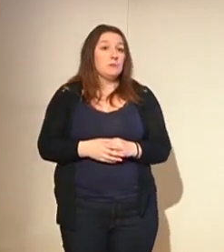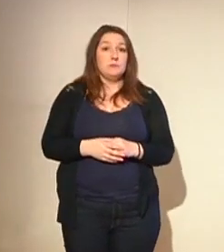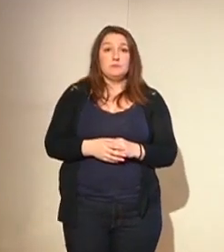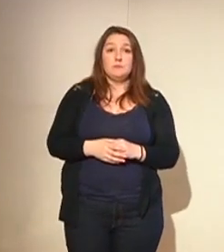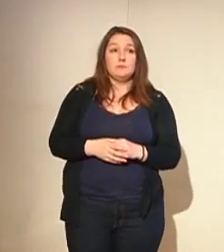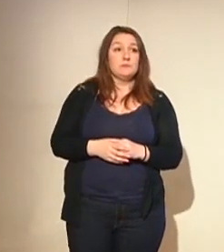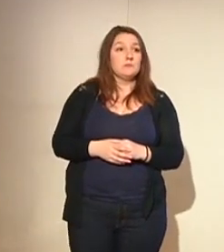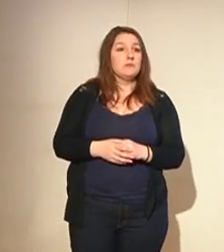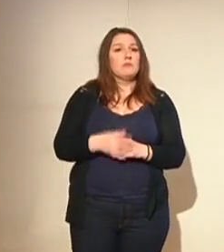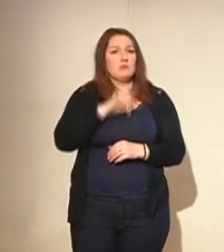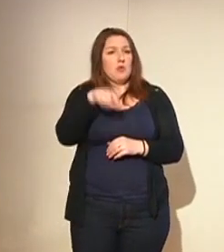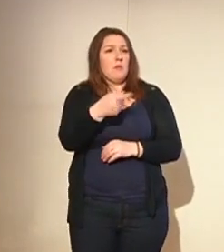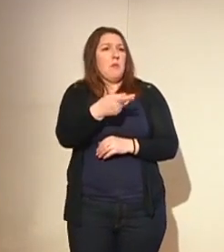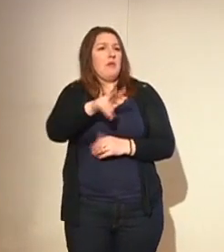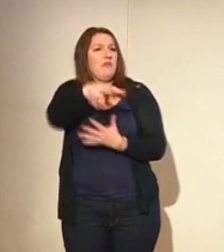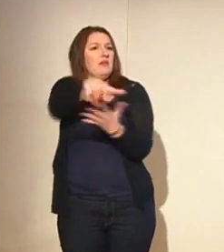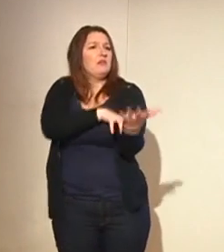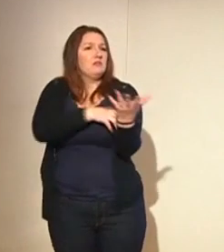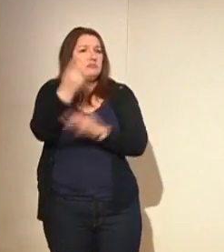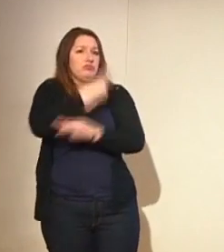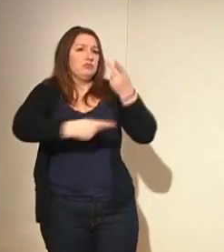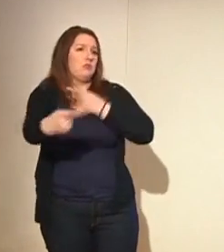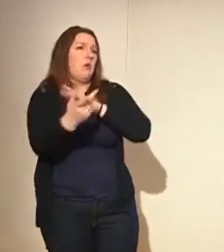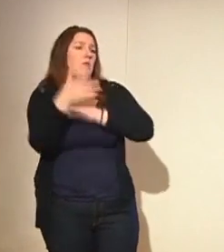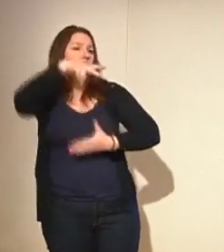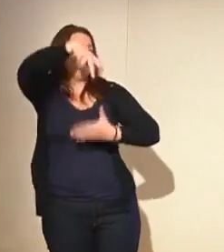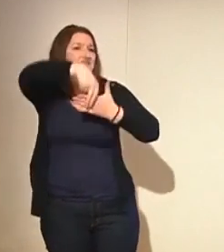procès verbal qui vous a été transmis par voie